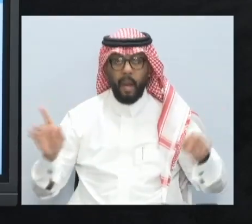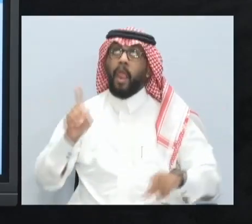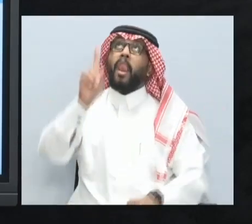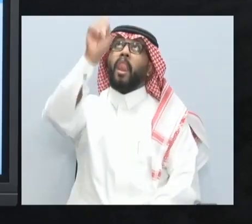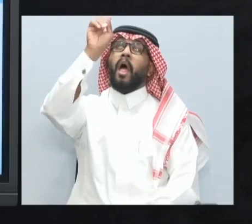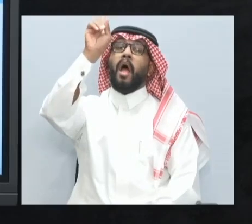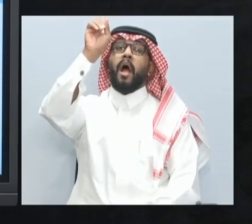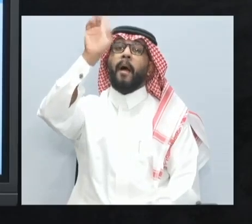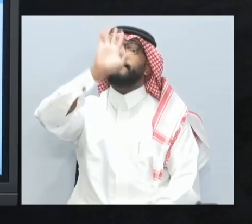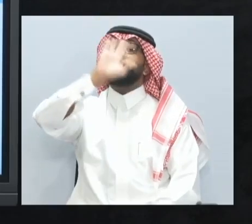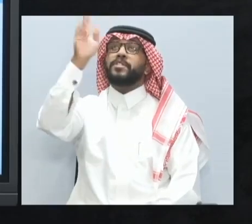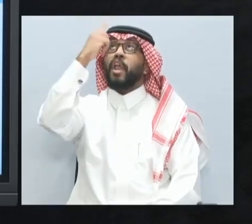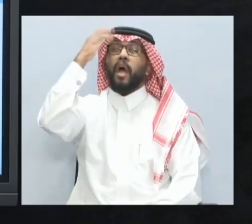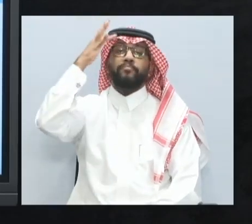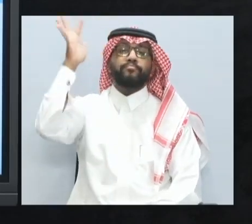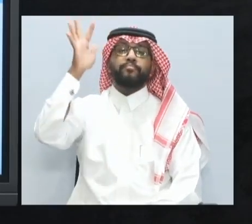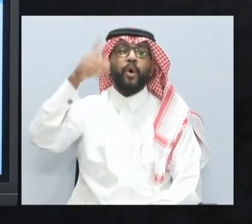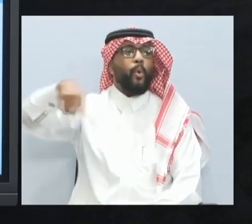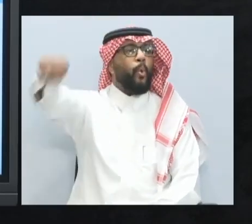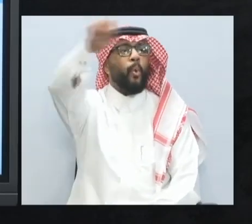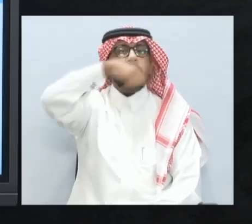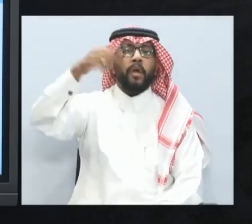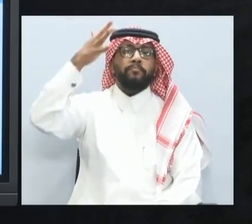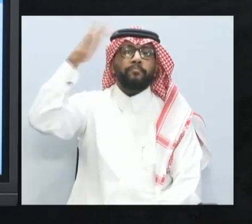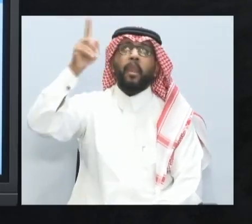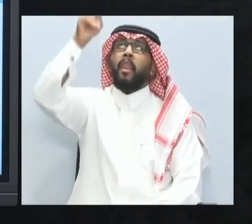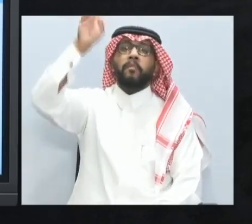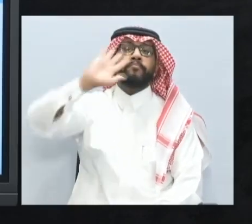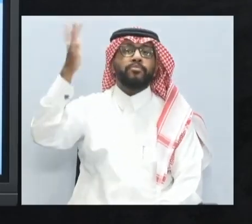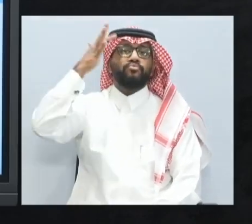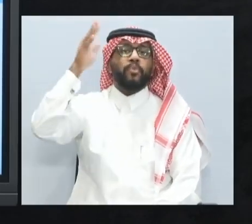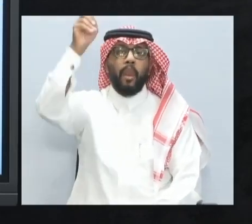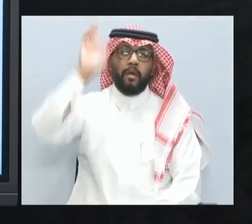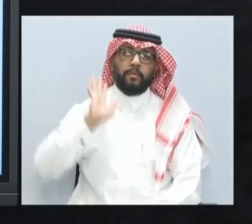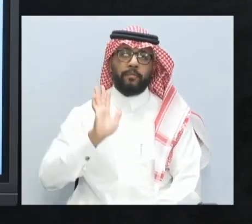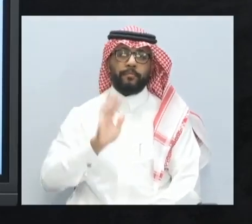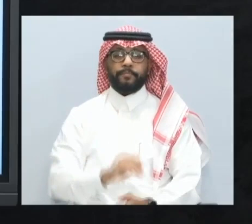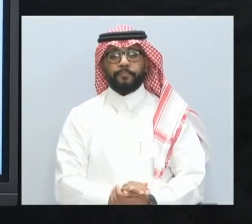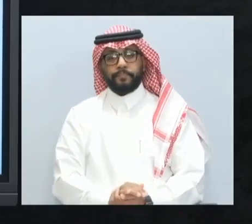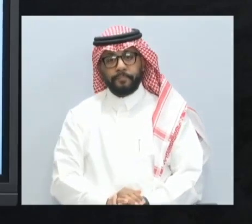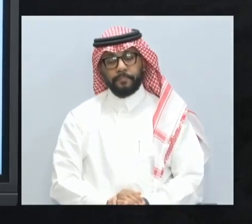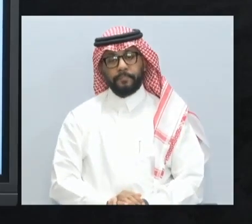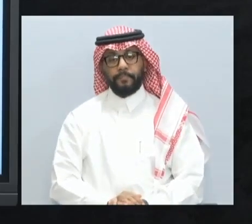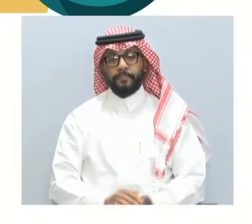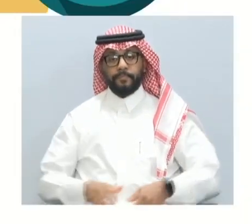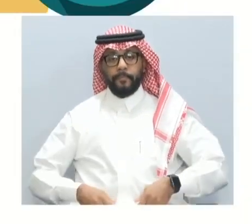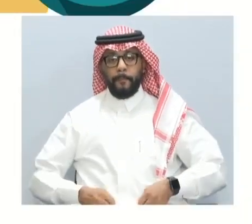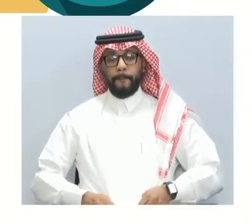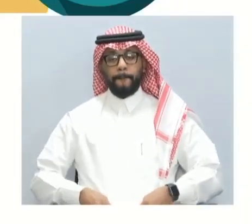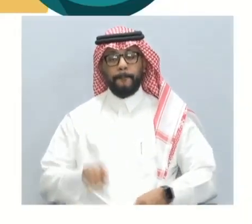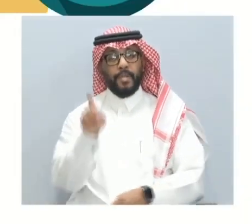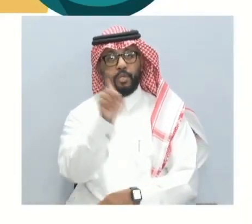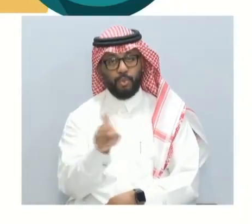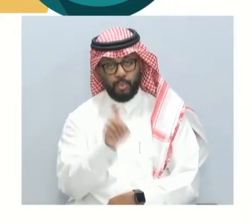للربوبية كفره بتوحيد الربوبيه ويلزم منه توحيد الالوهيه هذا نشاط